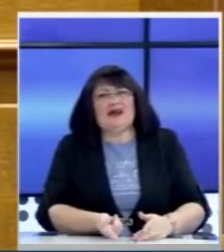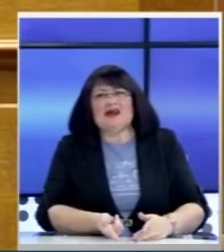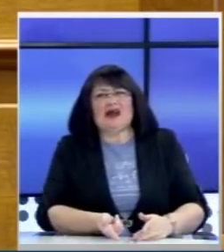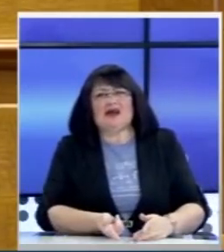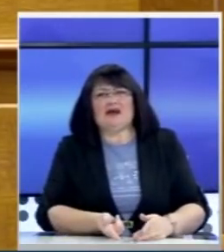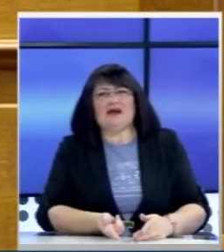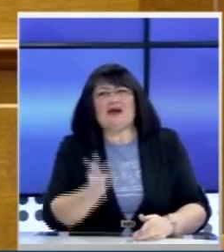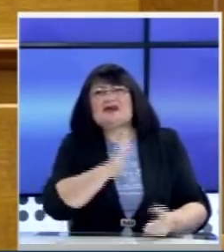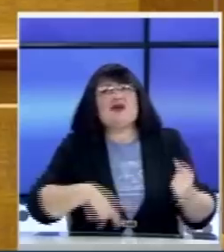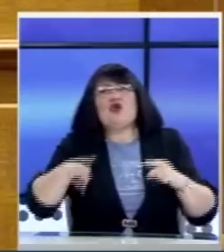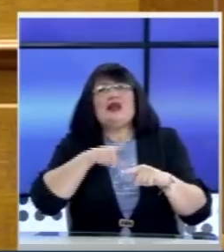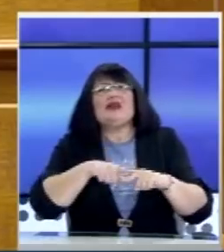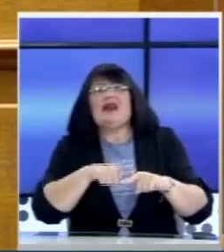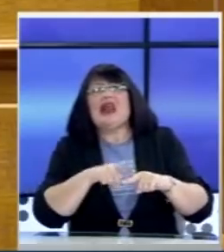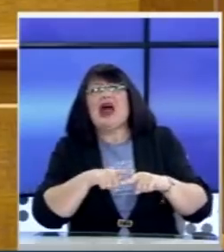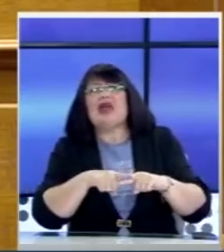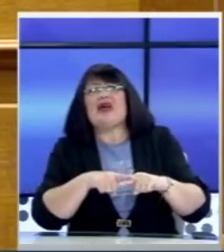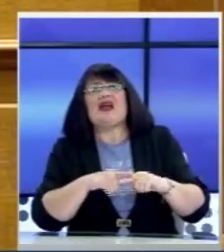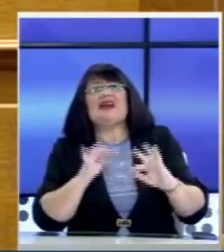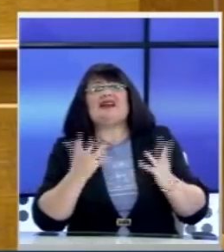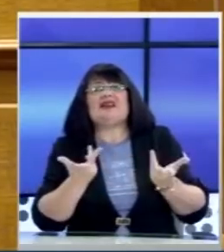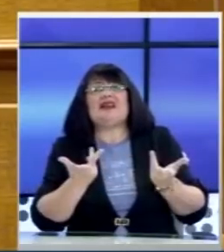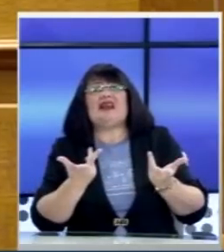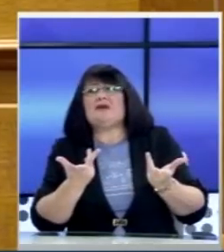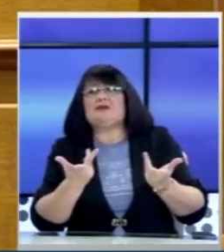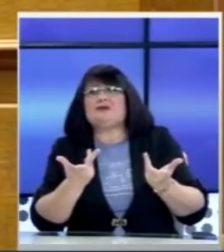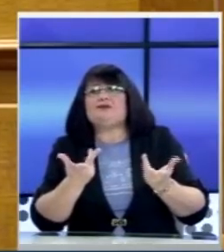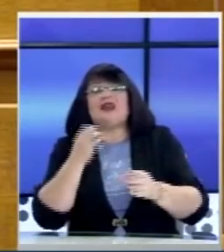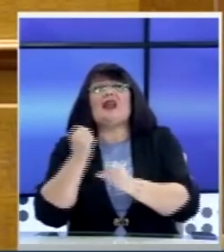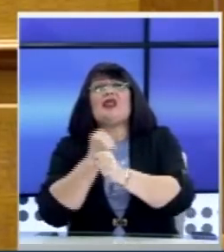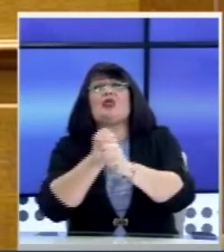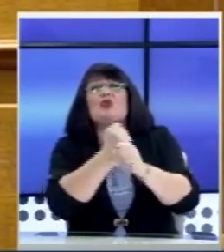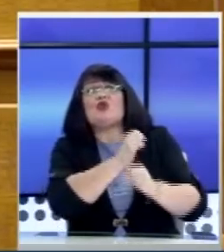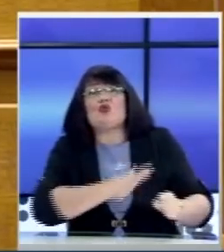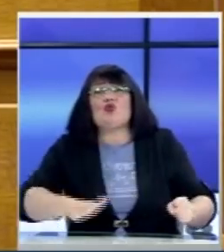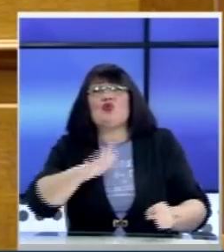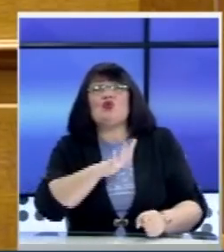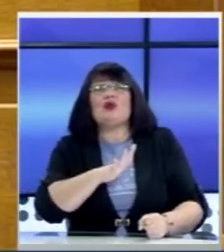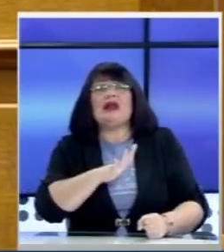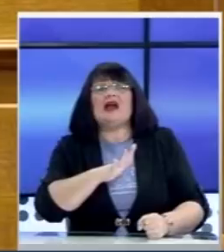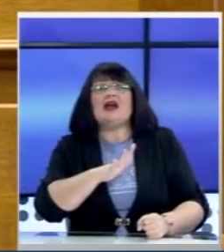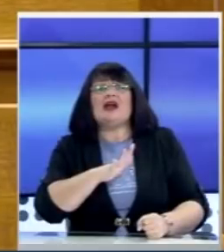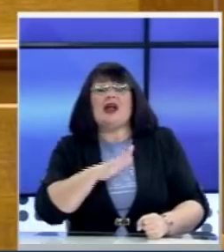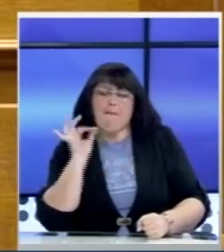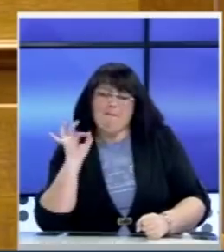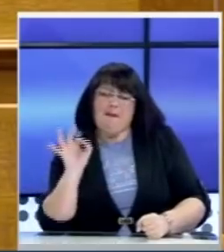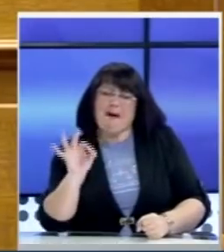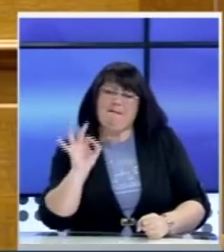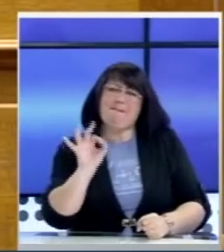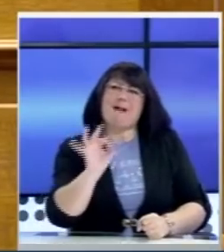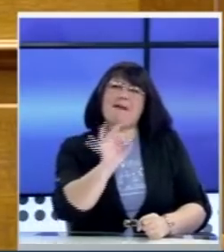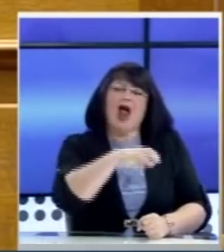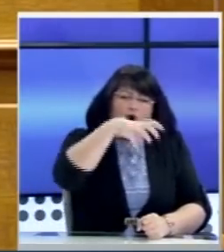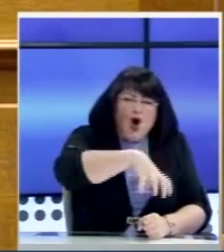δουλειά σε όλη την Ελλάδα έχουν εξελιχθεί σε μεγάλες εστίες υπερμετάδοσης.